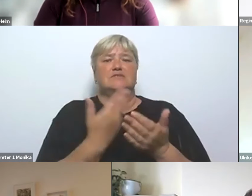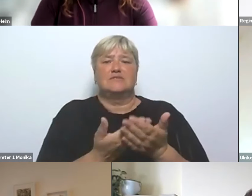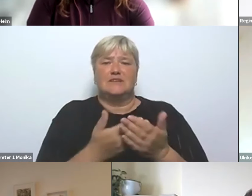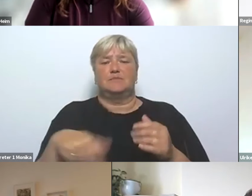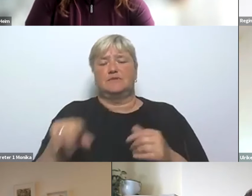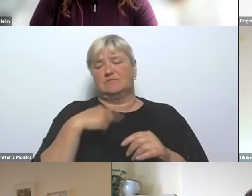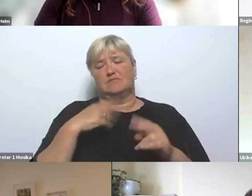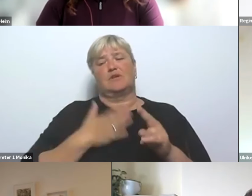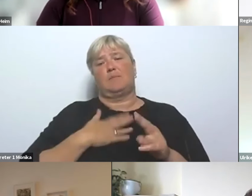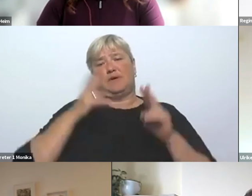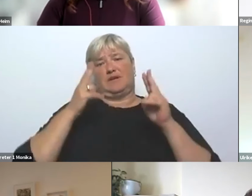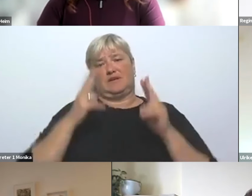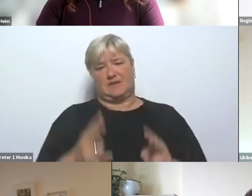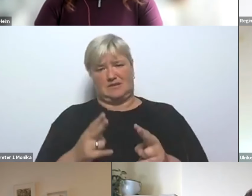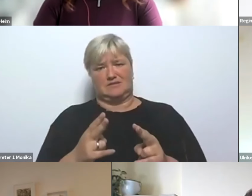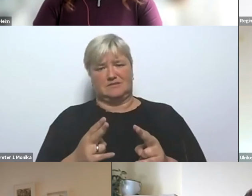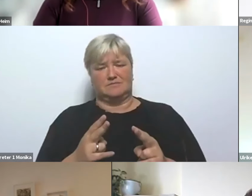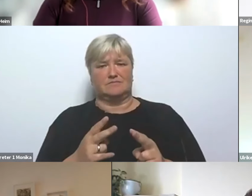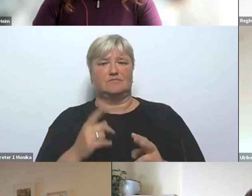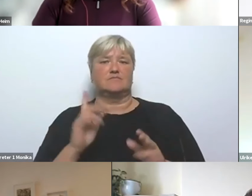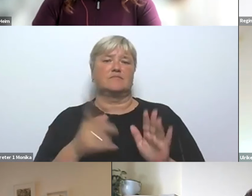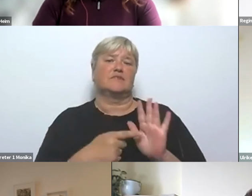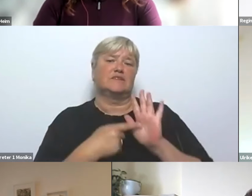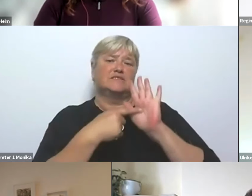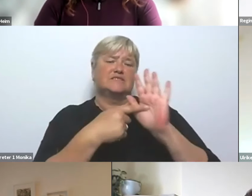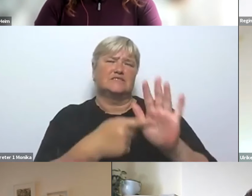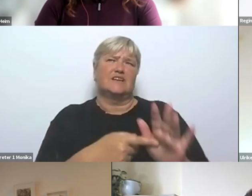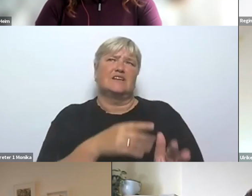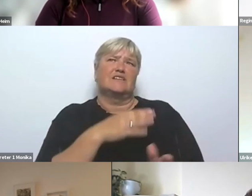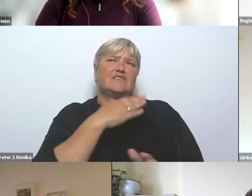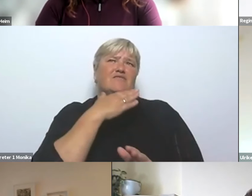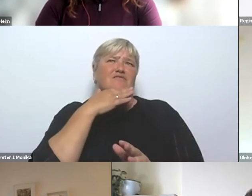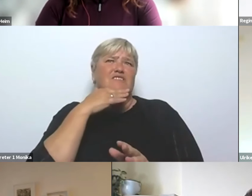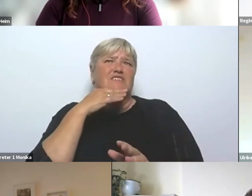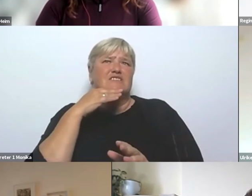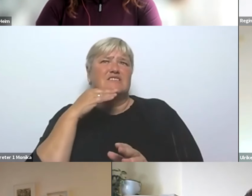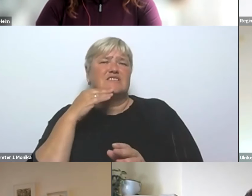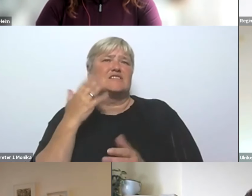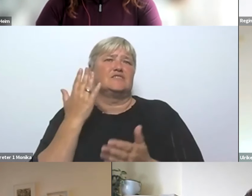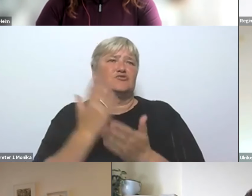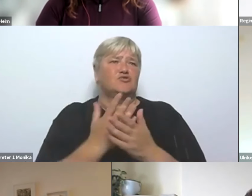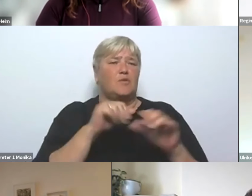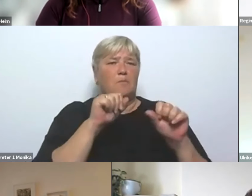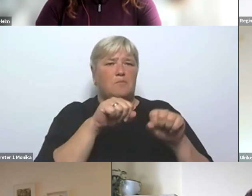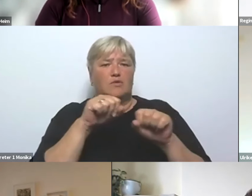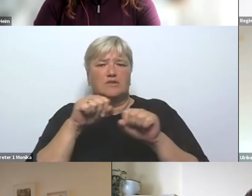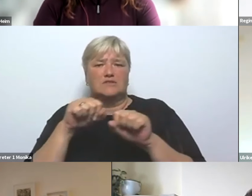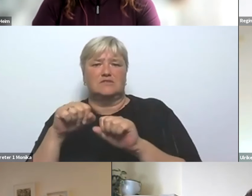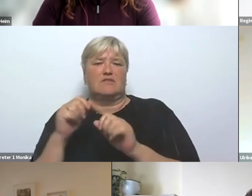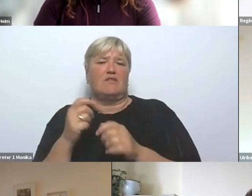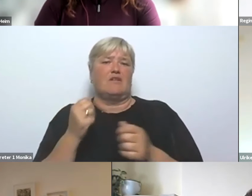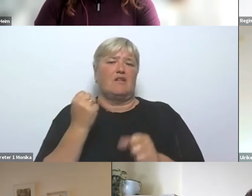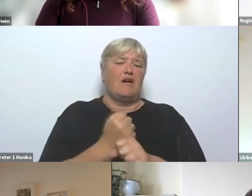recht. Sie zeigt viele Dimensionen bereits dieses Potenzials der Arbeit